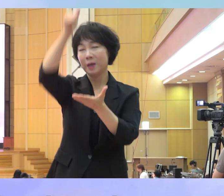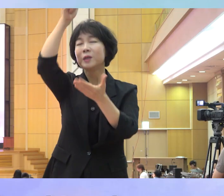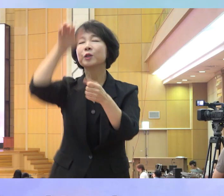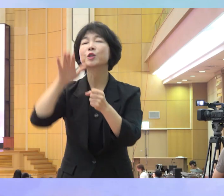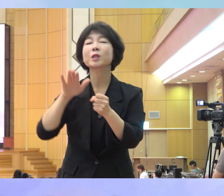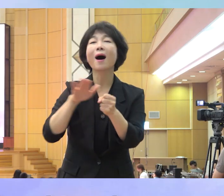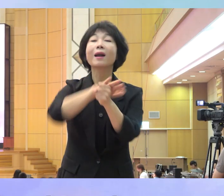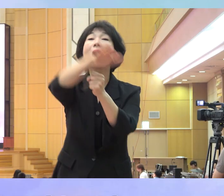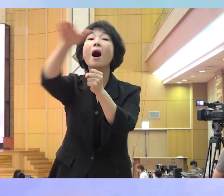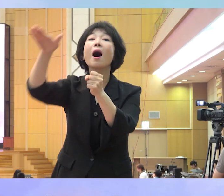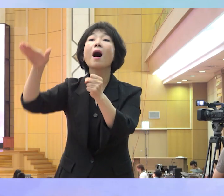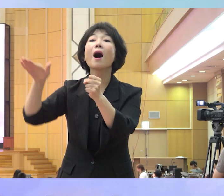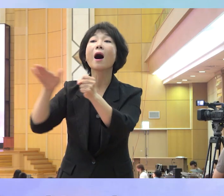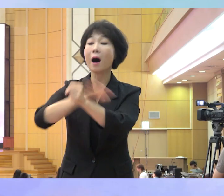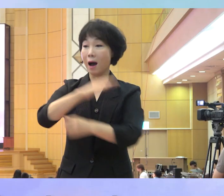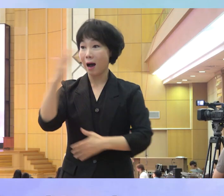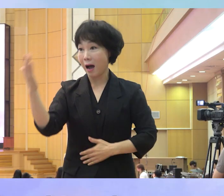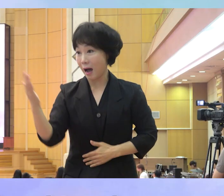그